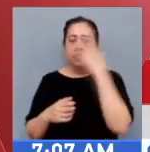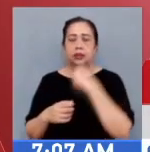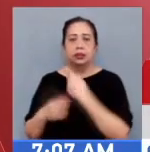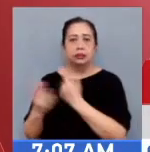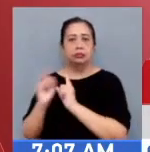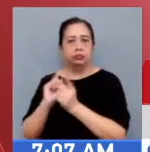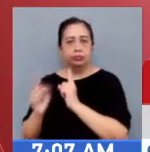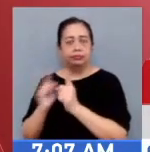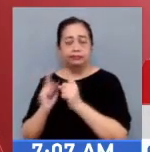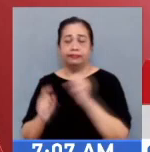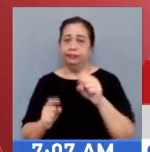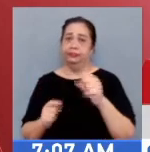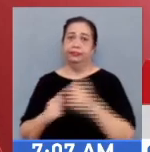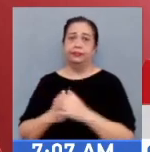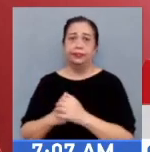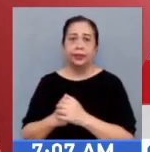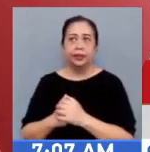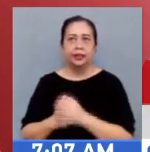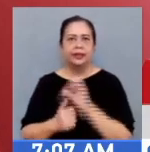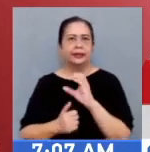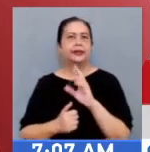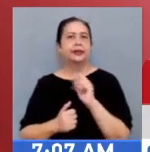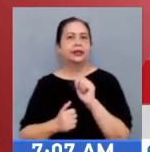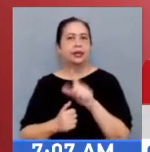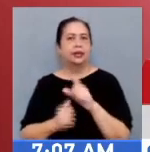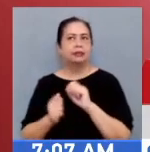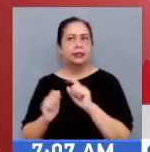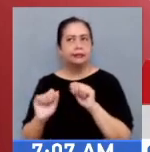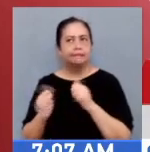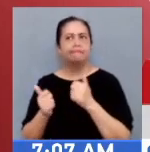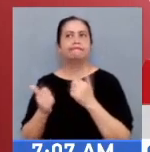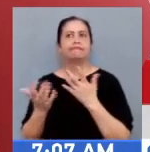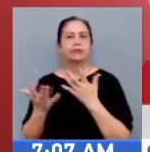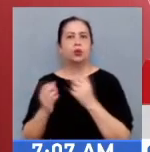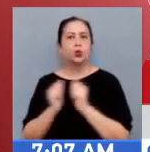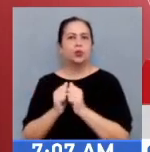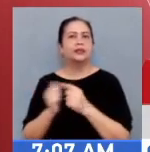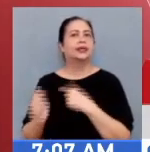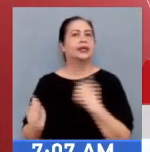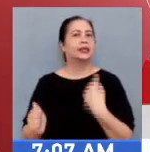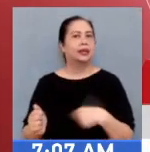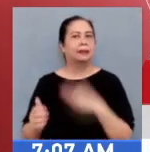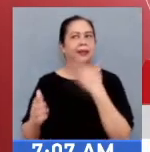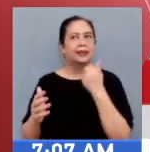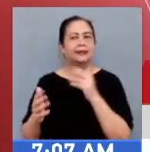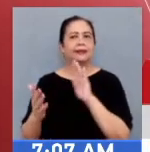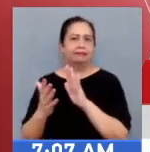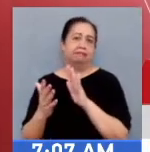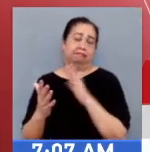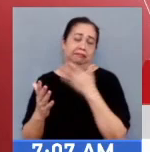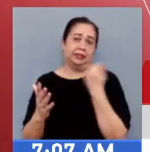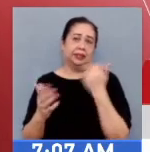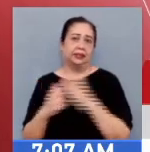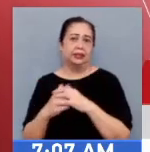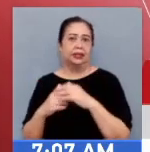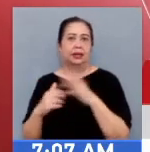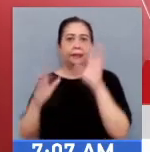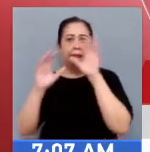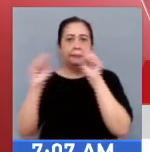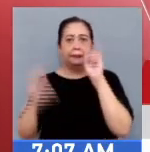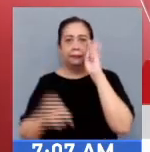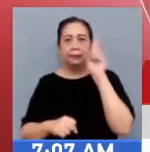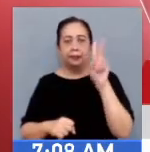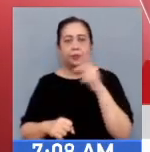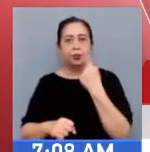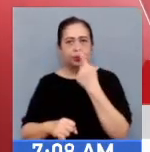yes, critical engagement with China would be the way to go. And President Marcos already noted